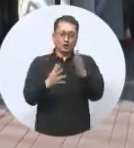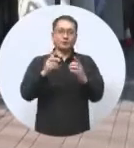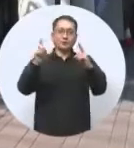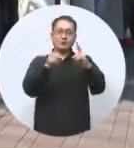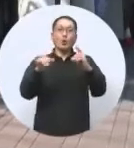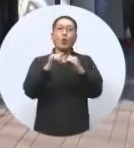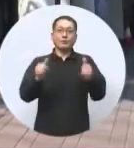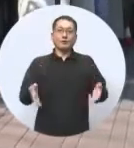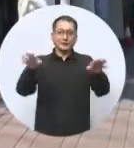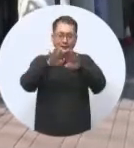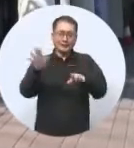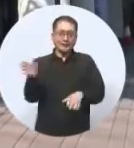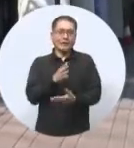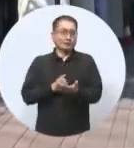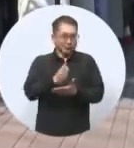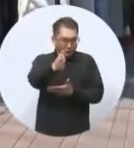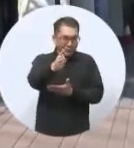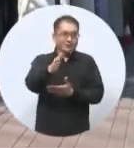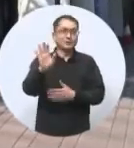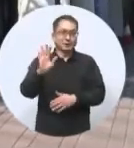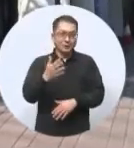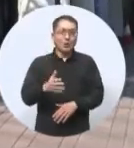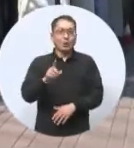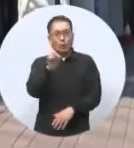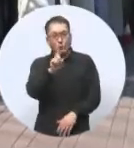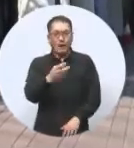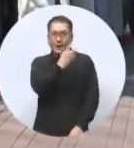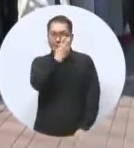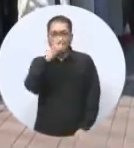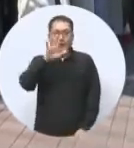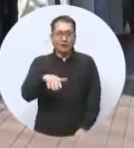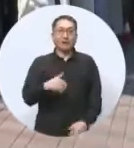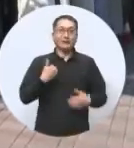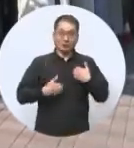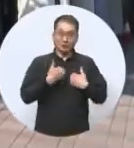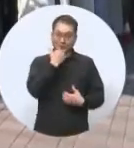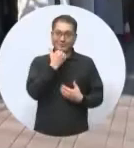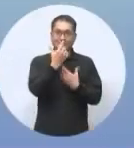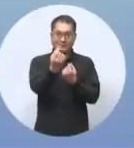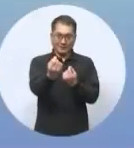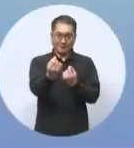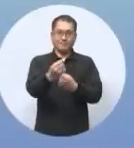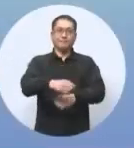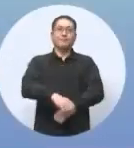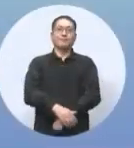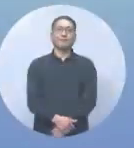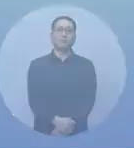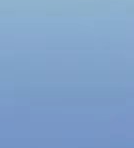タートして散策するんですが、どんな発見があるのか楽しみですね。